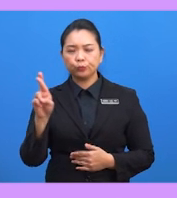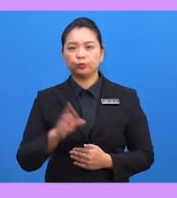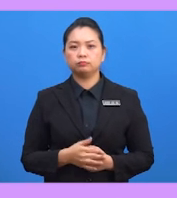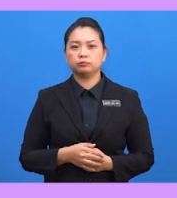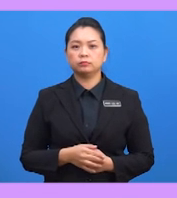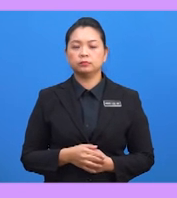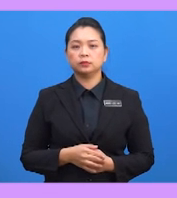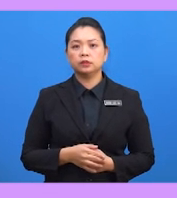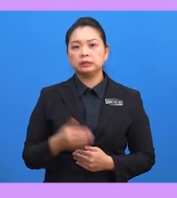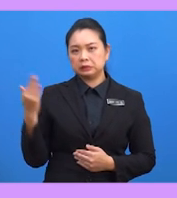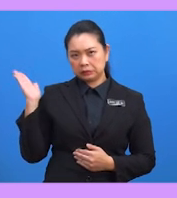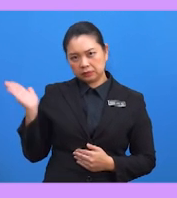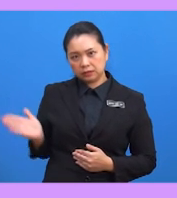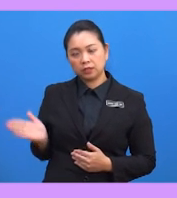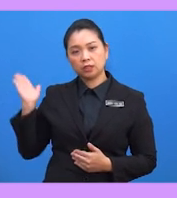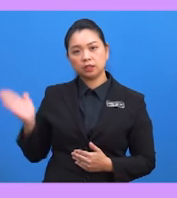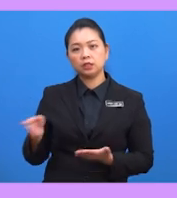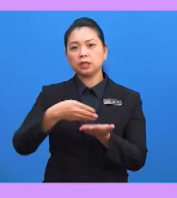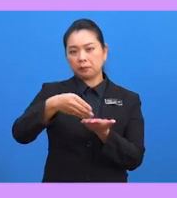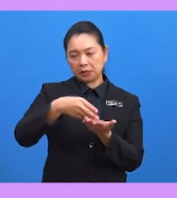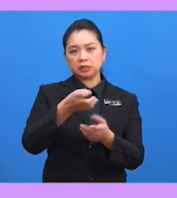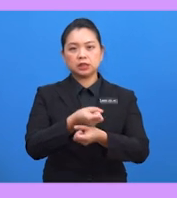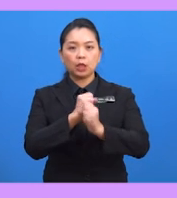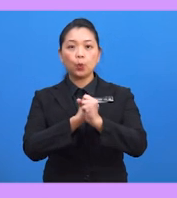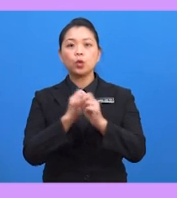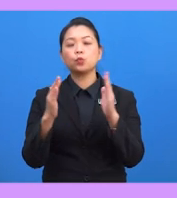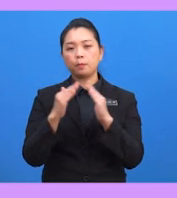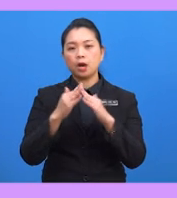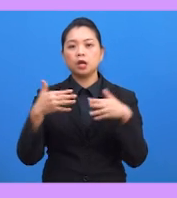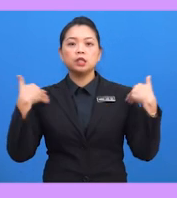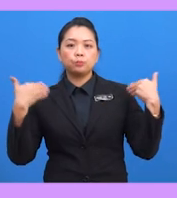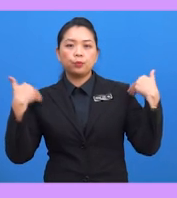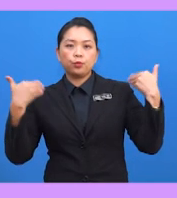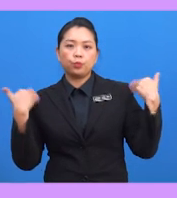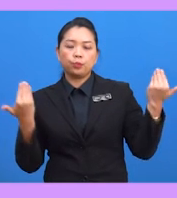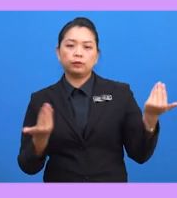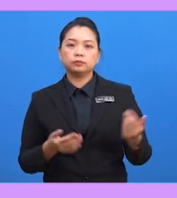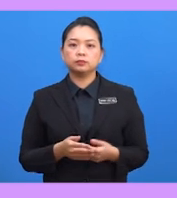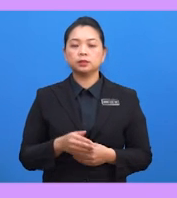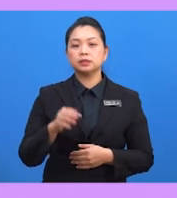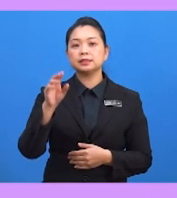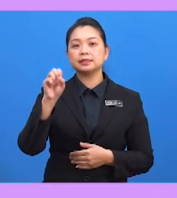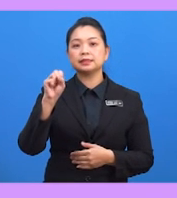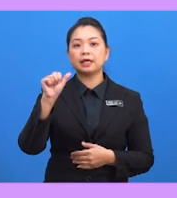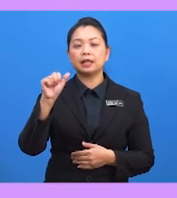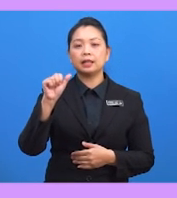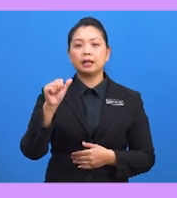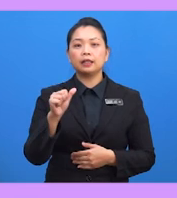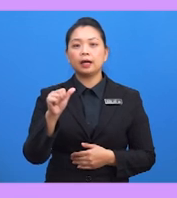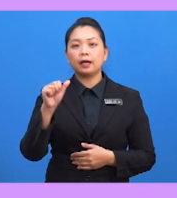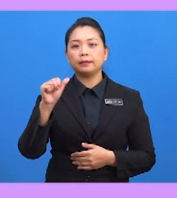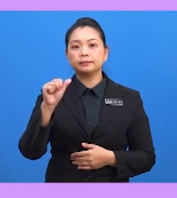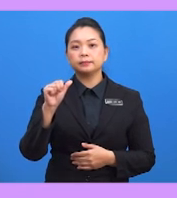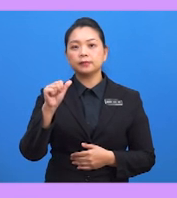RM2,000. Perbelanjaan Encik Ahmad adalah sewa rumah RM500, hiburan RM200, sumbangan kepada ibu